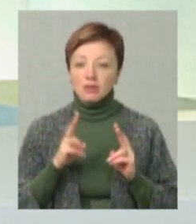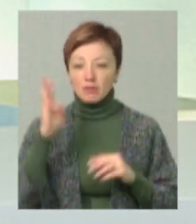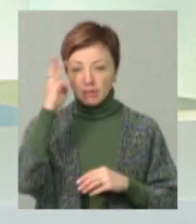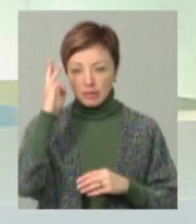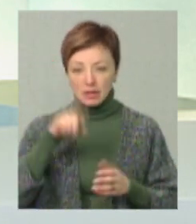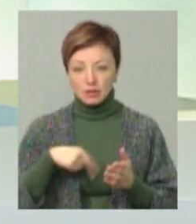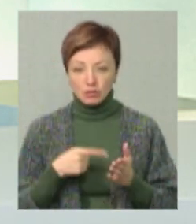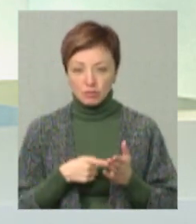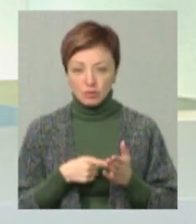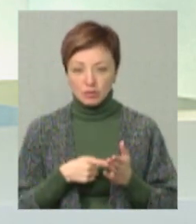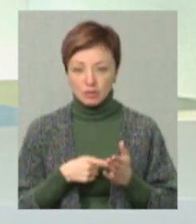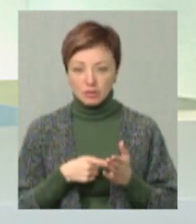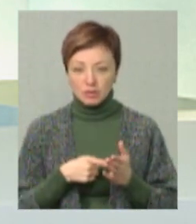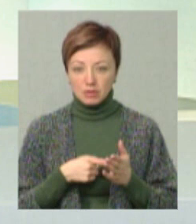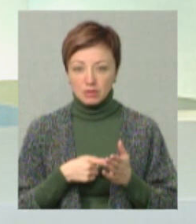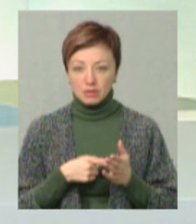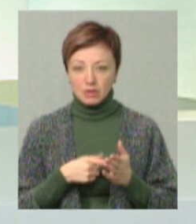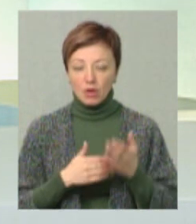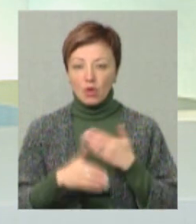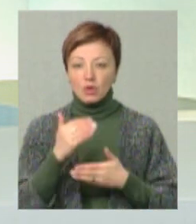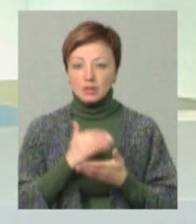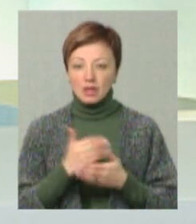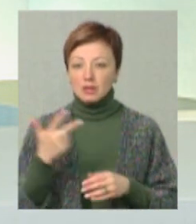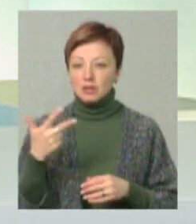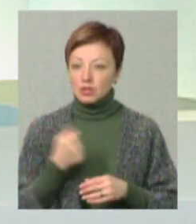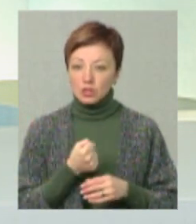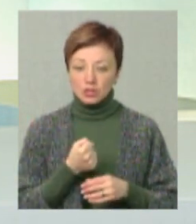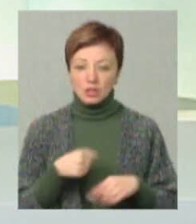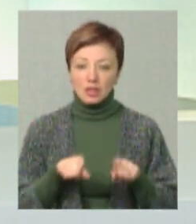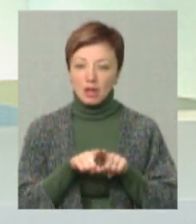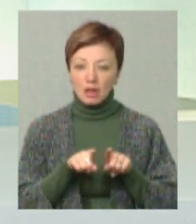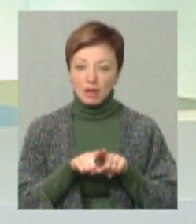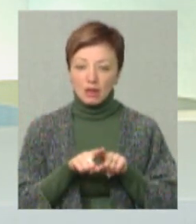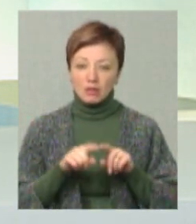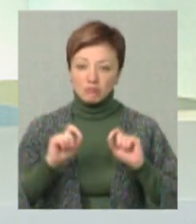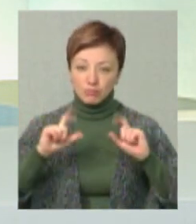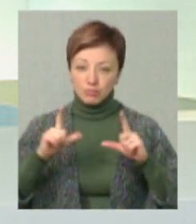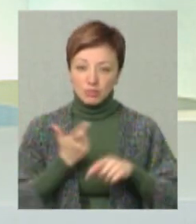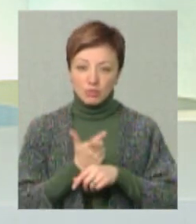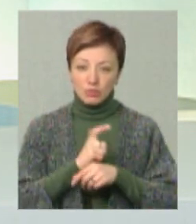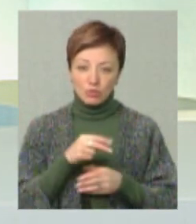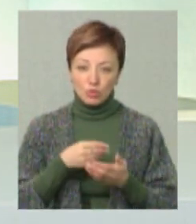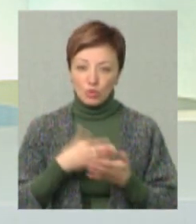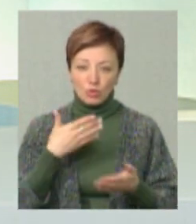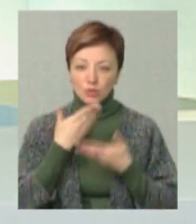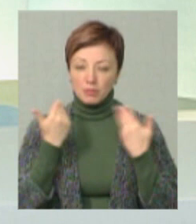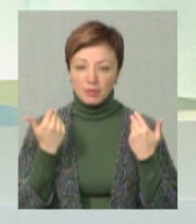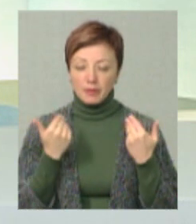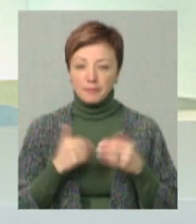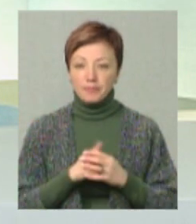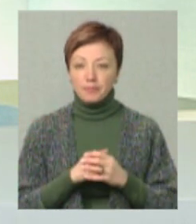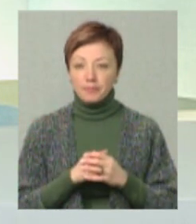у Хмельницькому, ну, принаймні останніх три тижні таких високих цін немає.